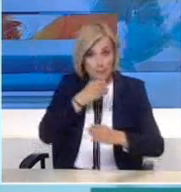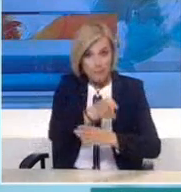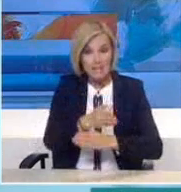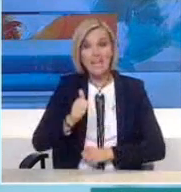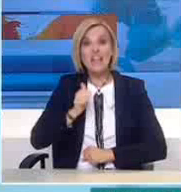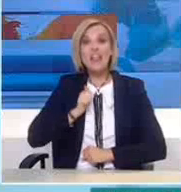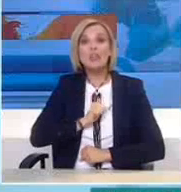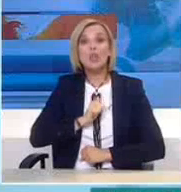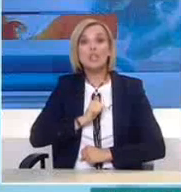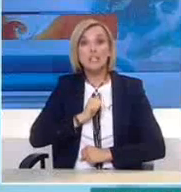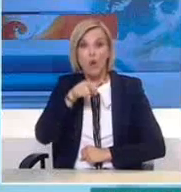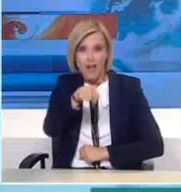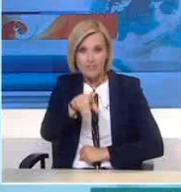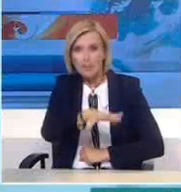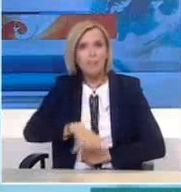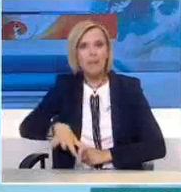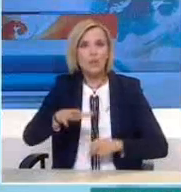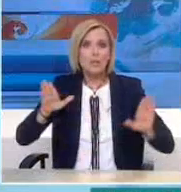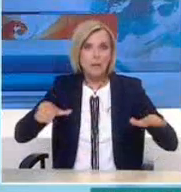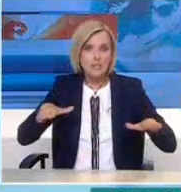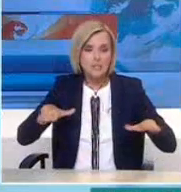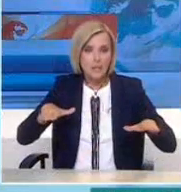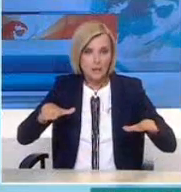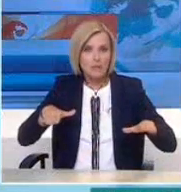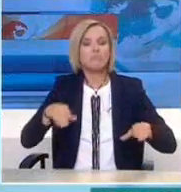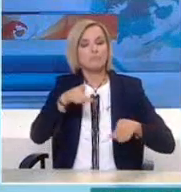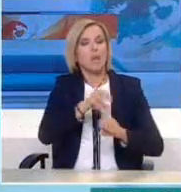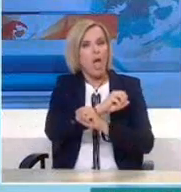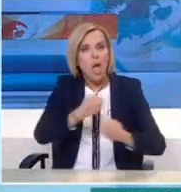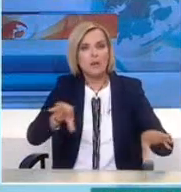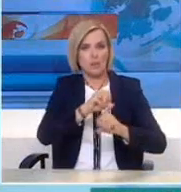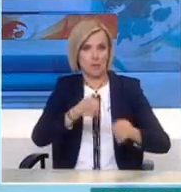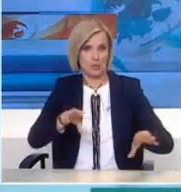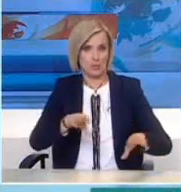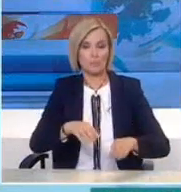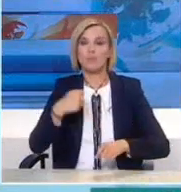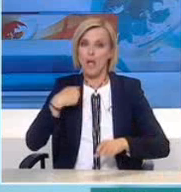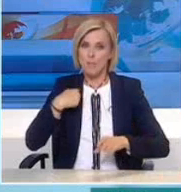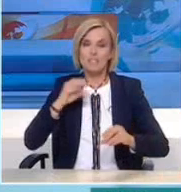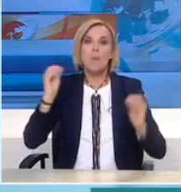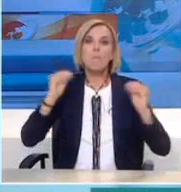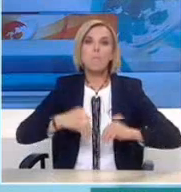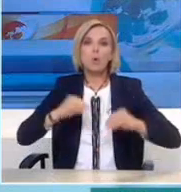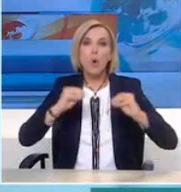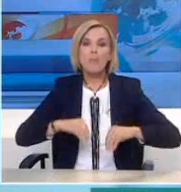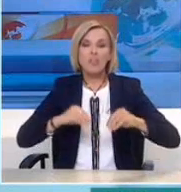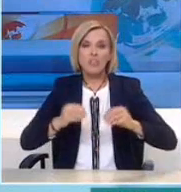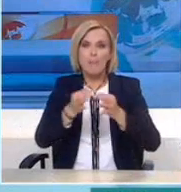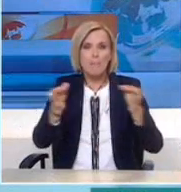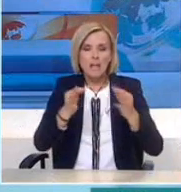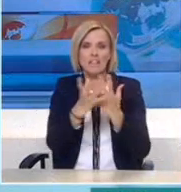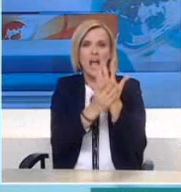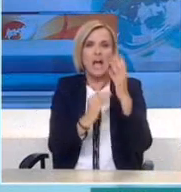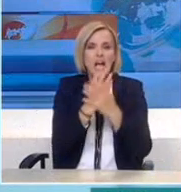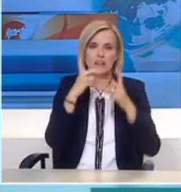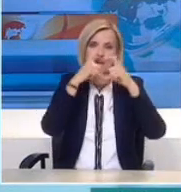όλοι οι συνεργαζόμενοι επαγγελματίες υγείας. Ο Εθνικός Οργανισμός Δημόσιας Υγείας προμήθευσε την κλινική με μέτρα ατομικής προστασίας για